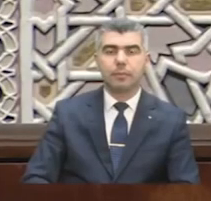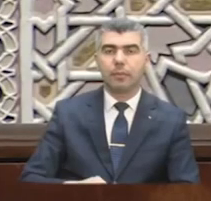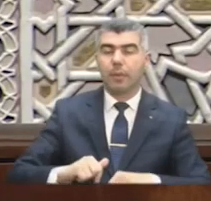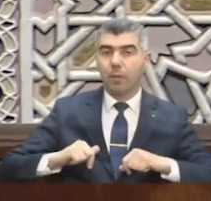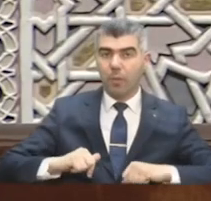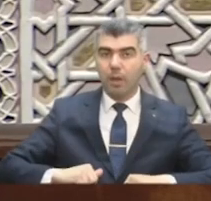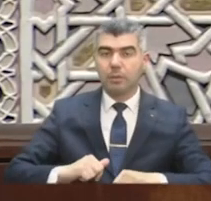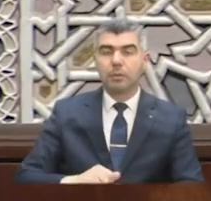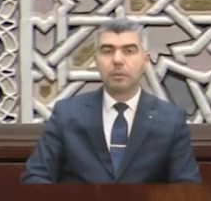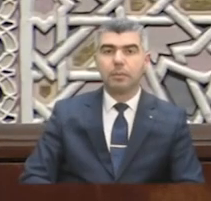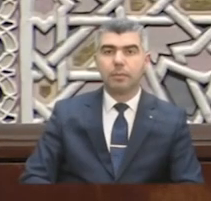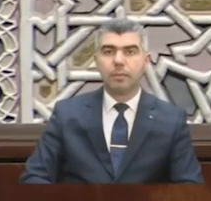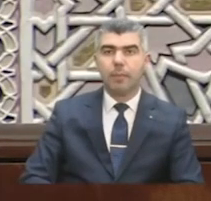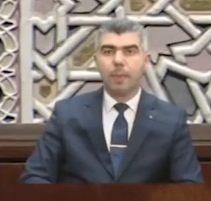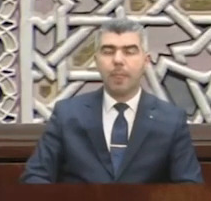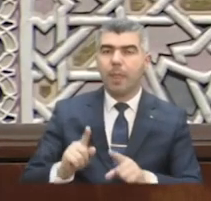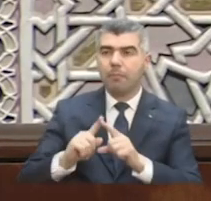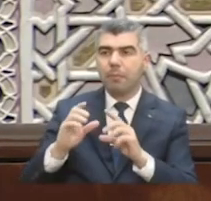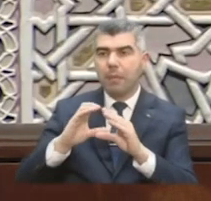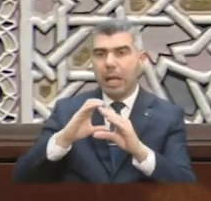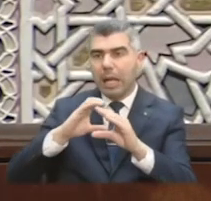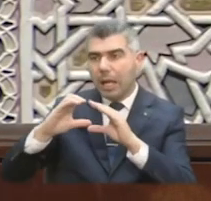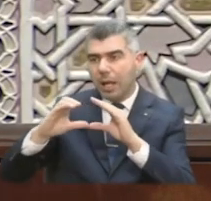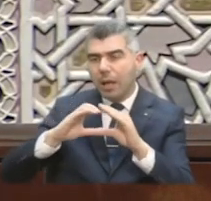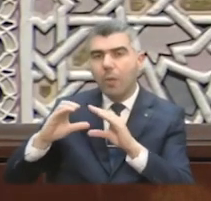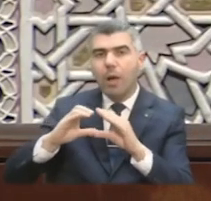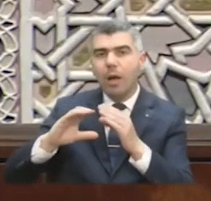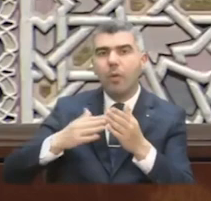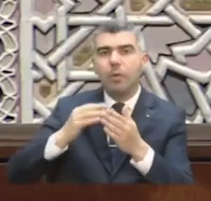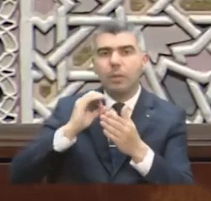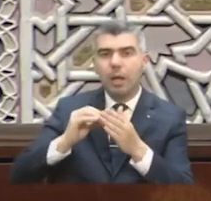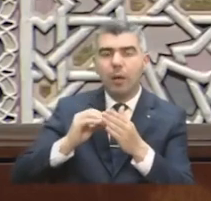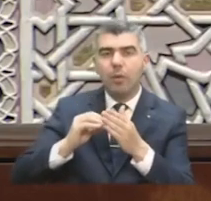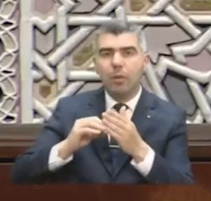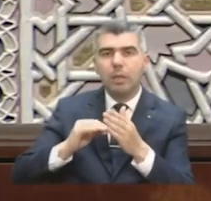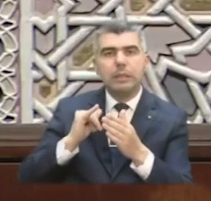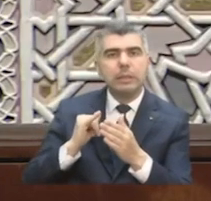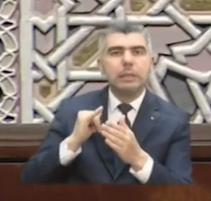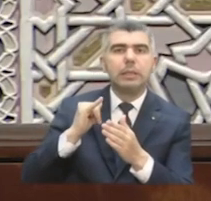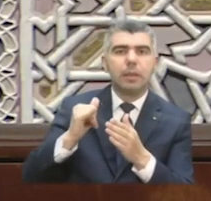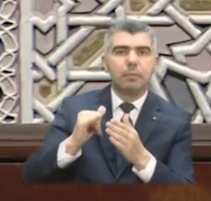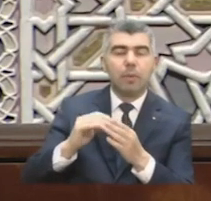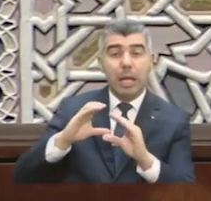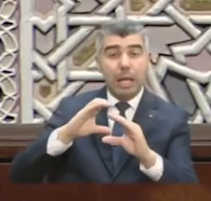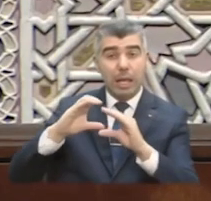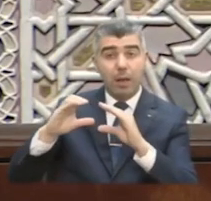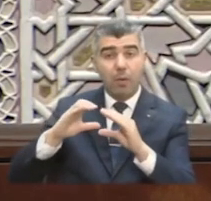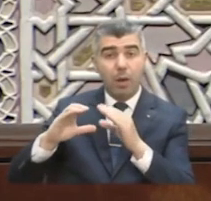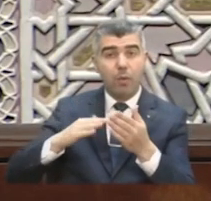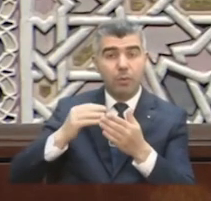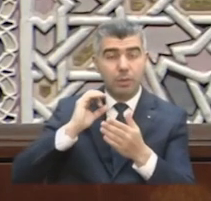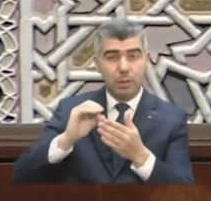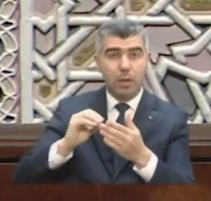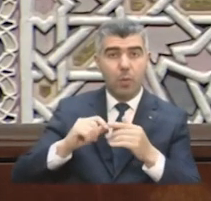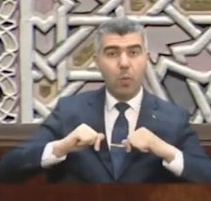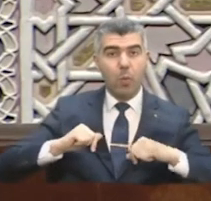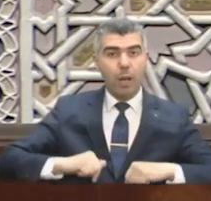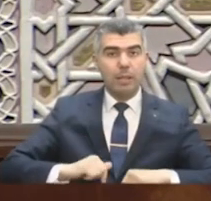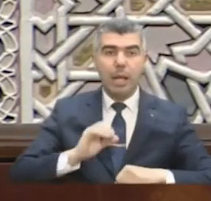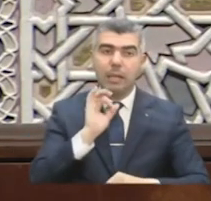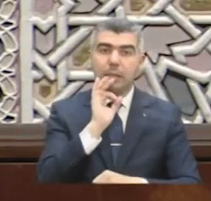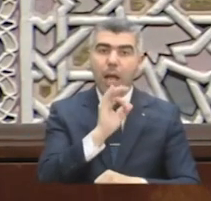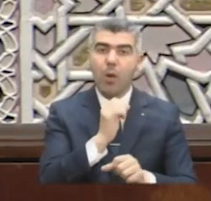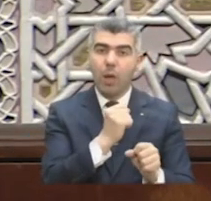السيد الوزير بين كل بين حوار وحوار حوار. هل هذه الحوارات هي شعار